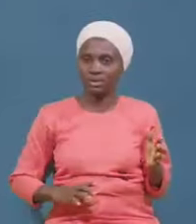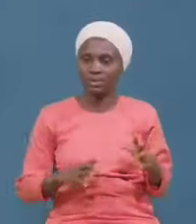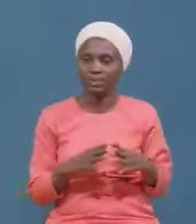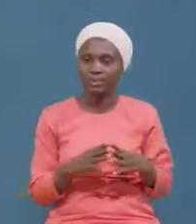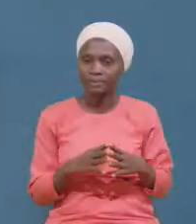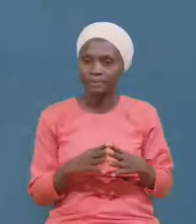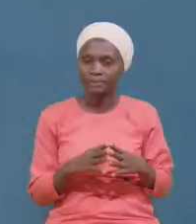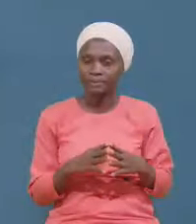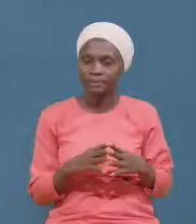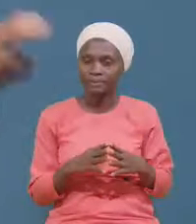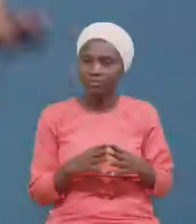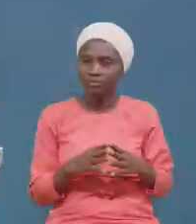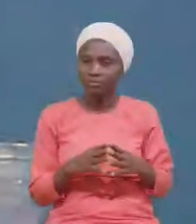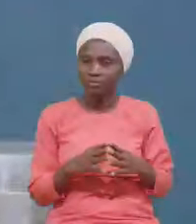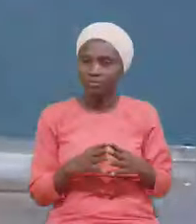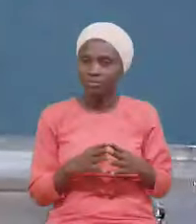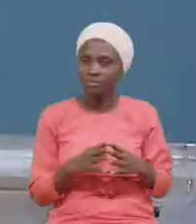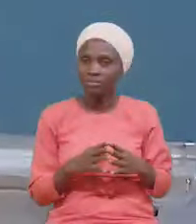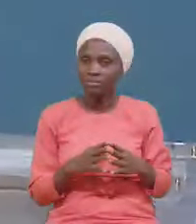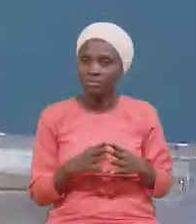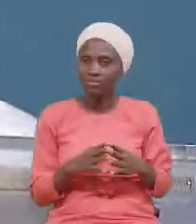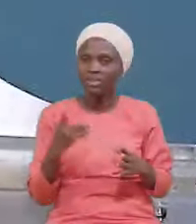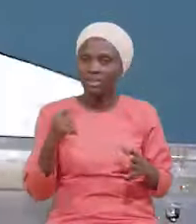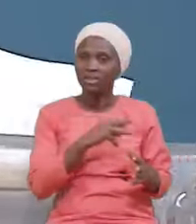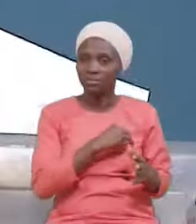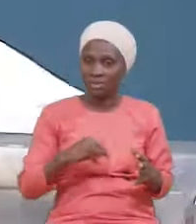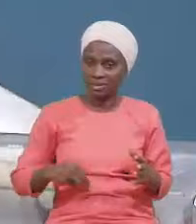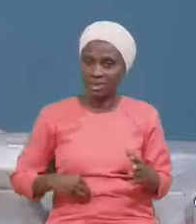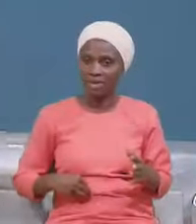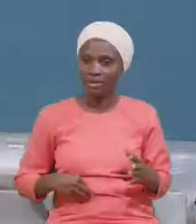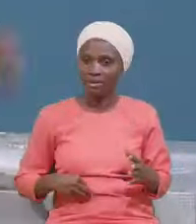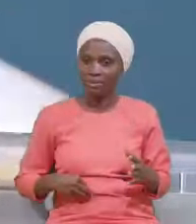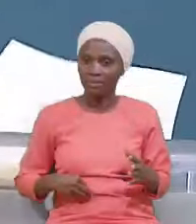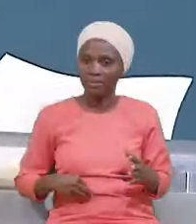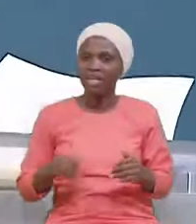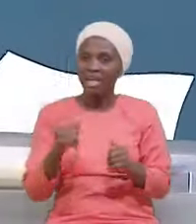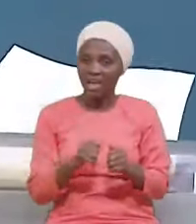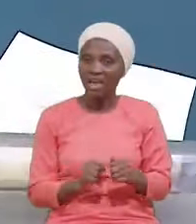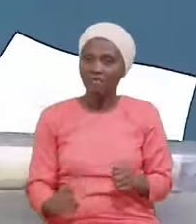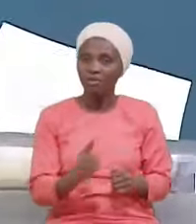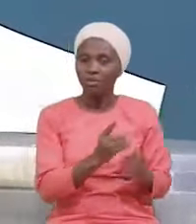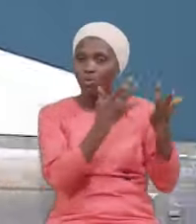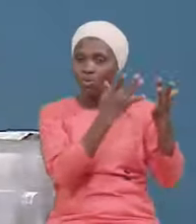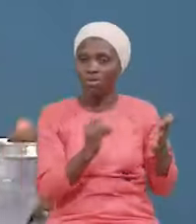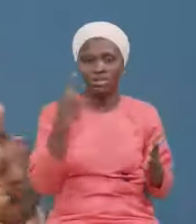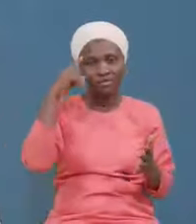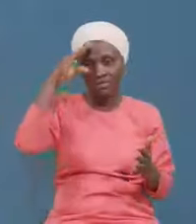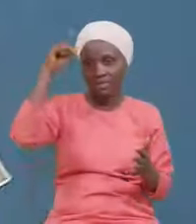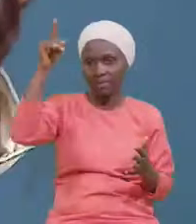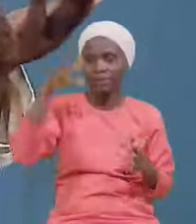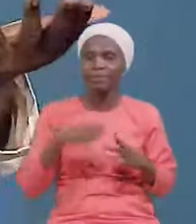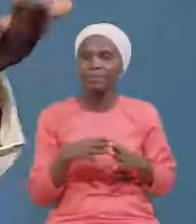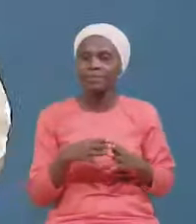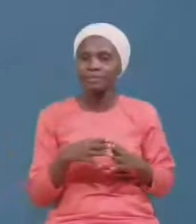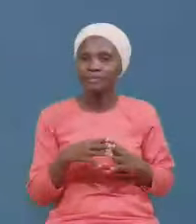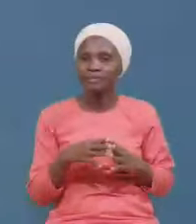ఎదురు చూచిన క్రీస్తుని గురించి ధ్యానం చేశాం. The Messiah. ఆయన మెస్సయ. Everybody waiting for him. ప్రతివారు ఆయన కోసం